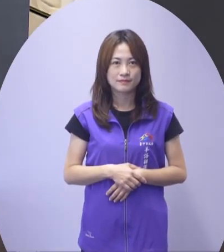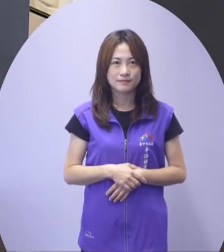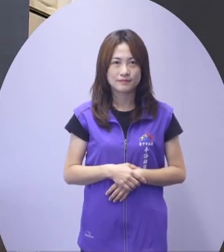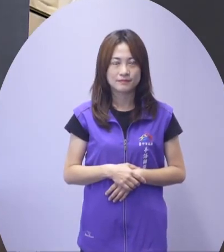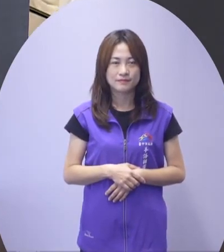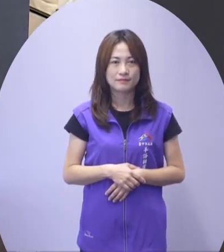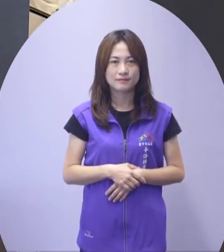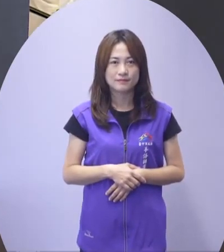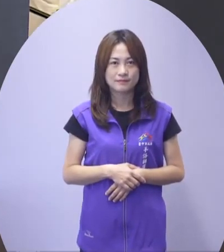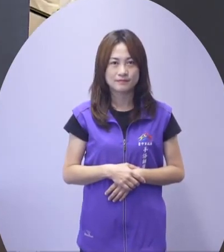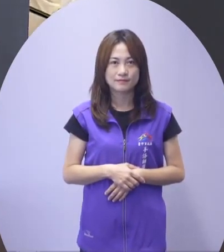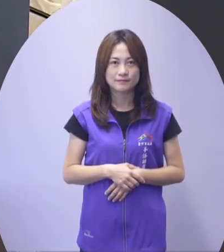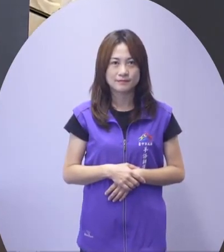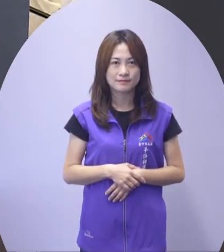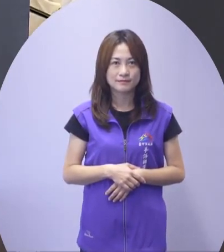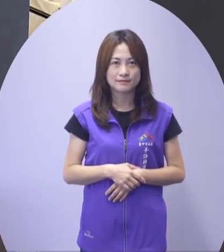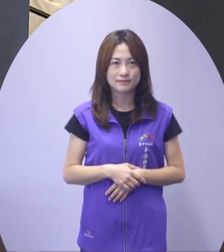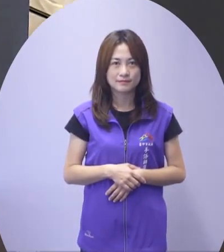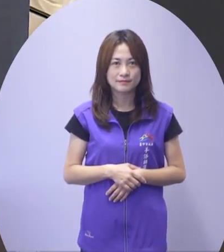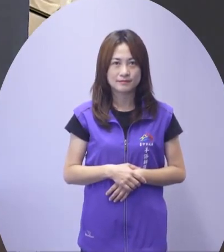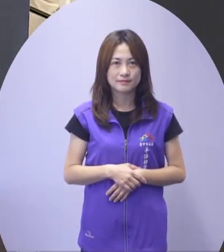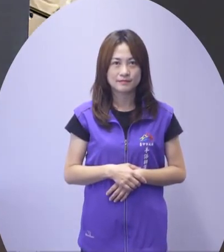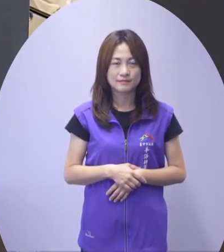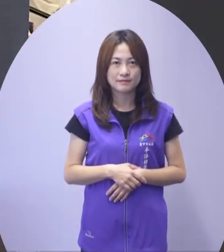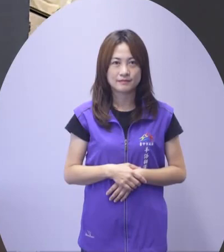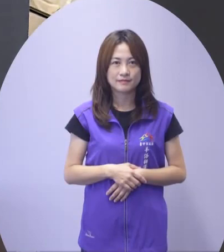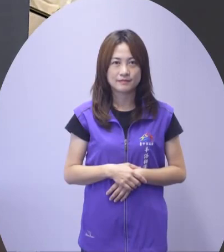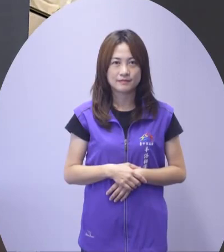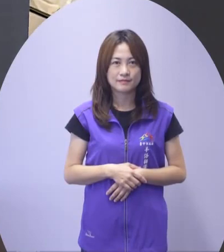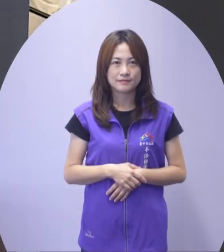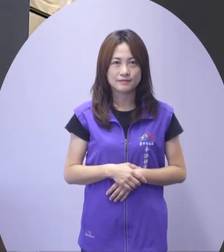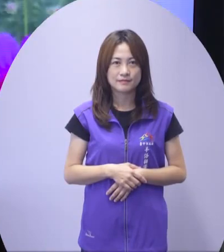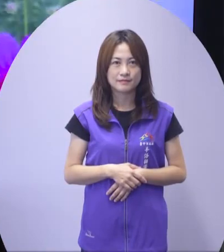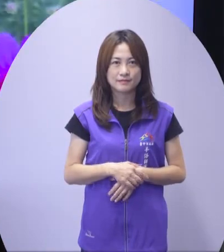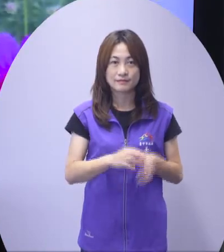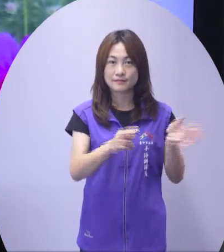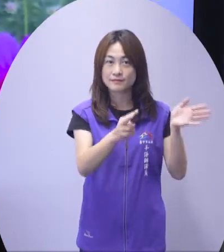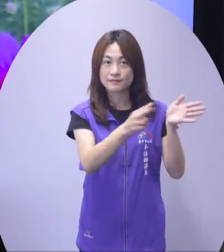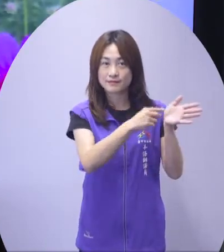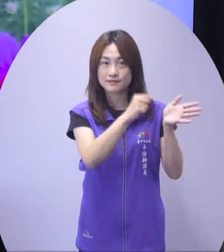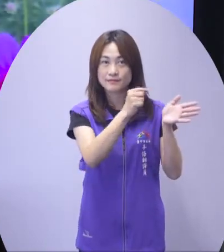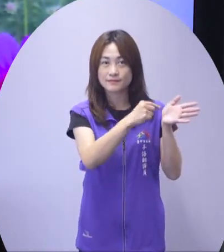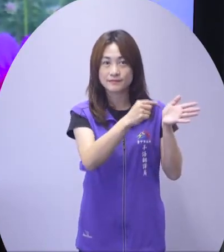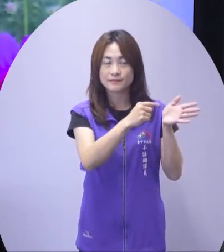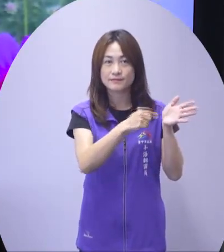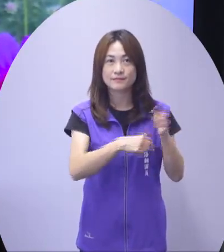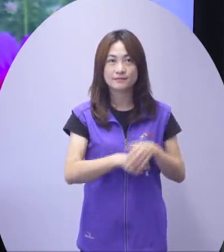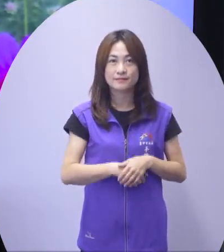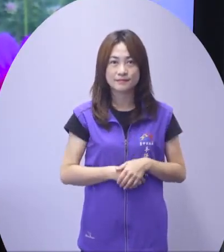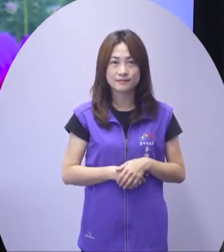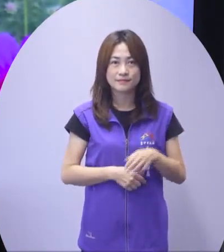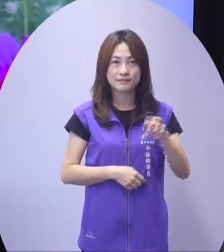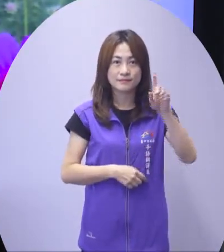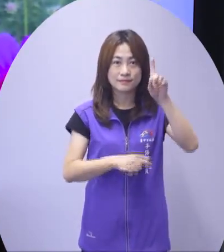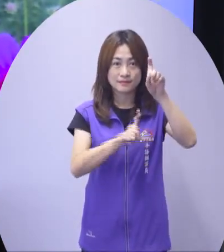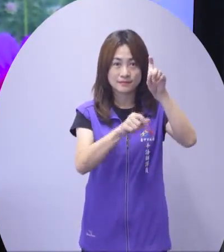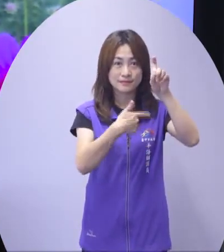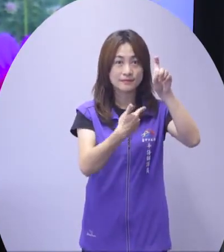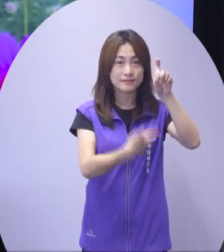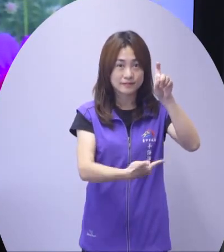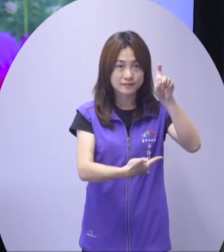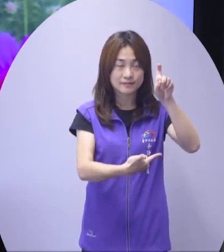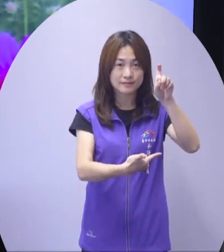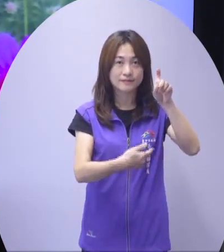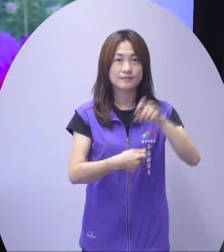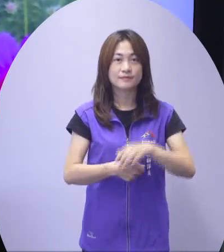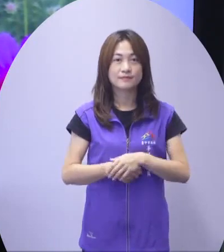好，这个是 因为胡市长16号到新社花